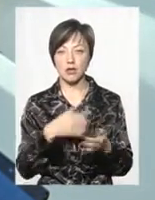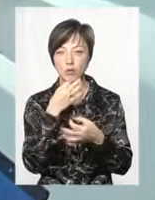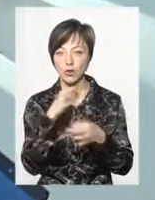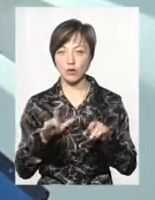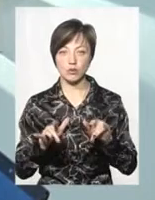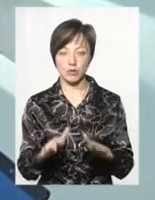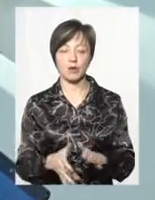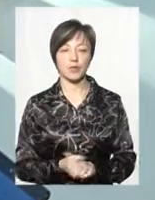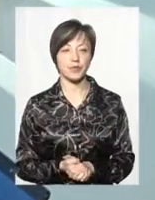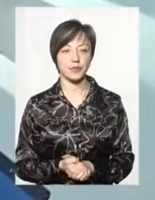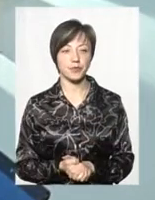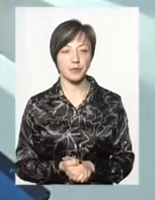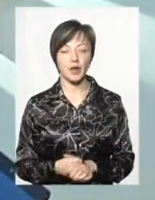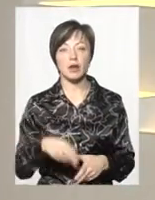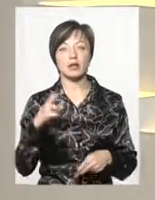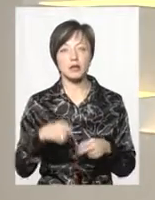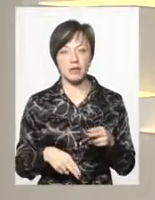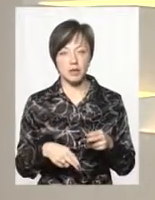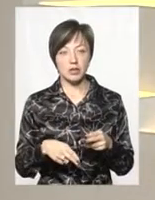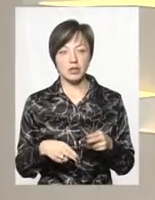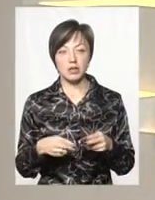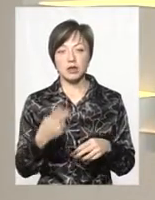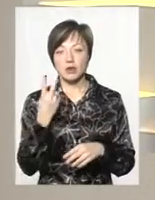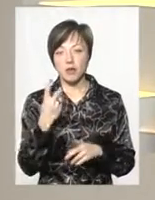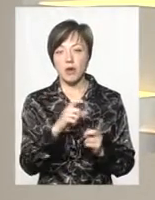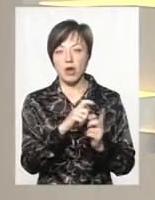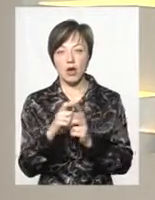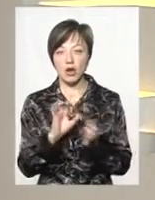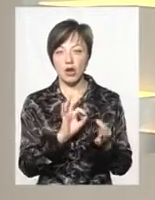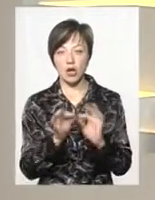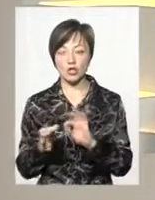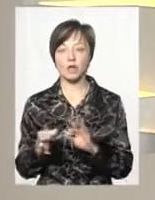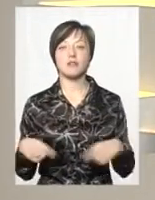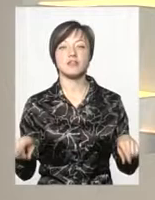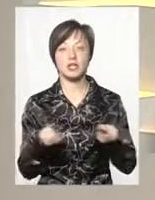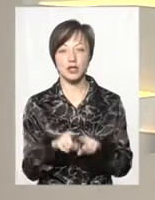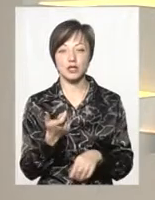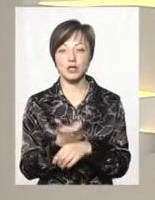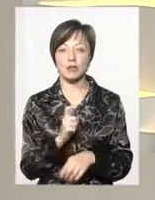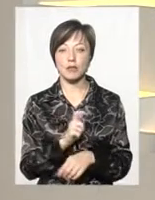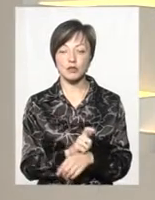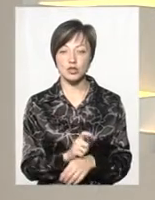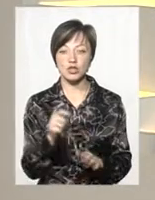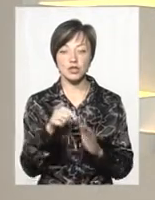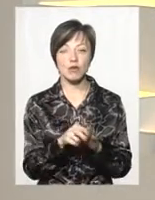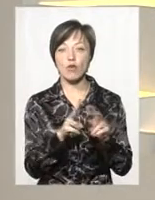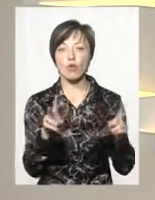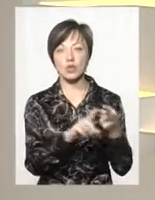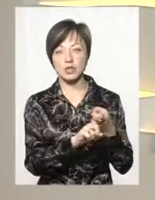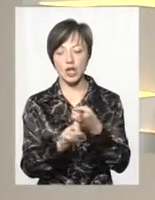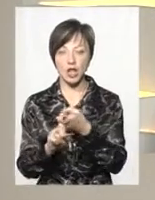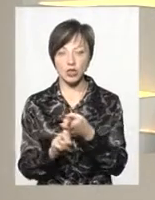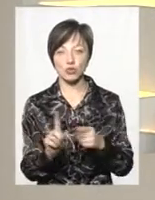справу. І на завершення буквально двома реченнями. Усе ж таки, найбільшою мірою від кого буде залежати